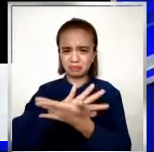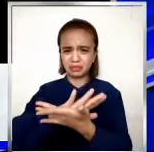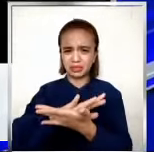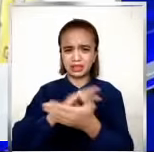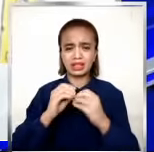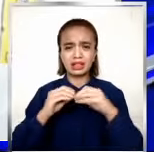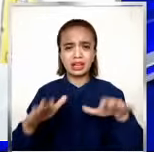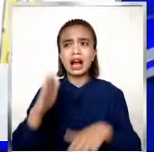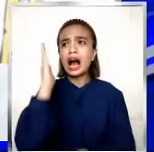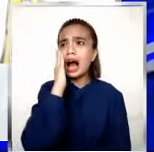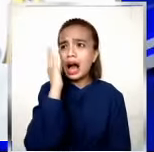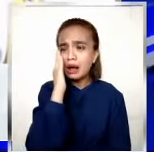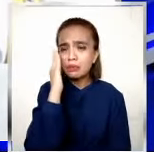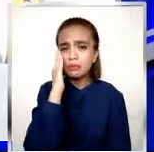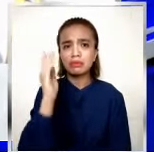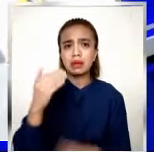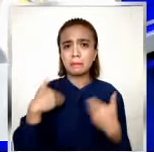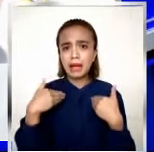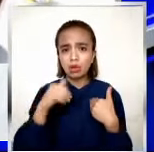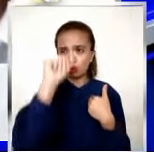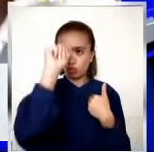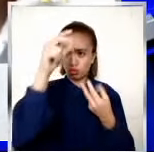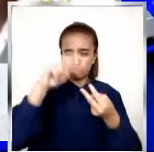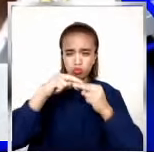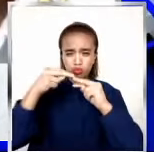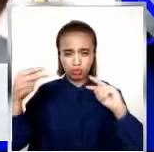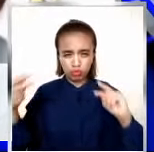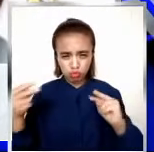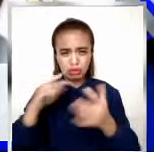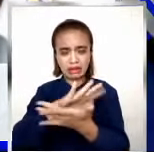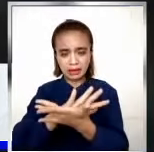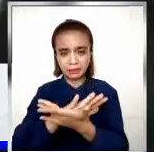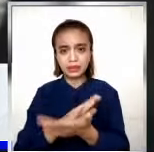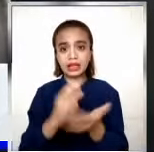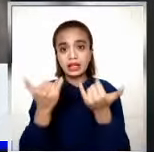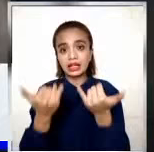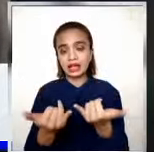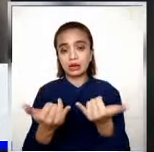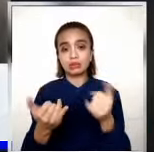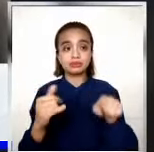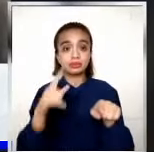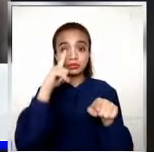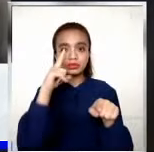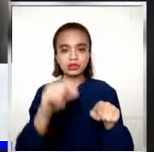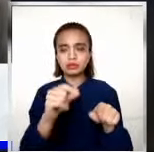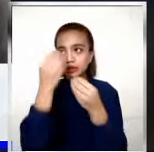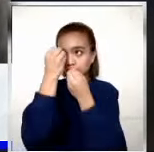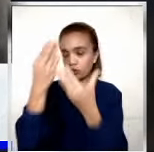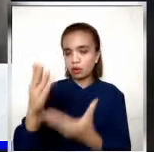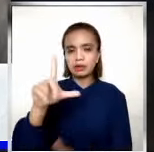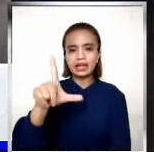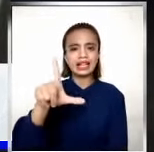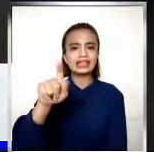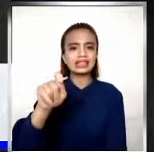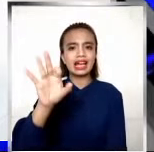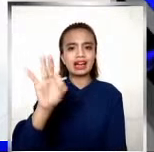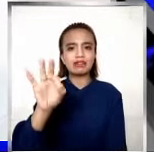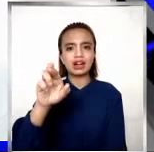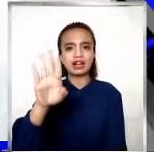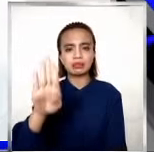Delta variant. Idinulog ng sumbungan ng bayan sa LTFRB ang reklamo. Hindi ito acceptable talaga yung social